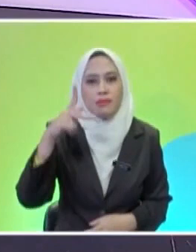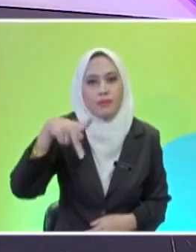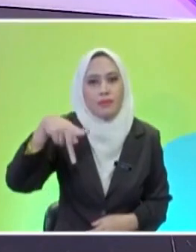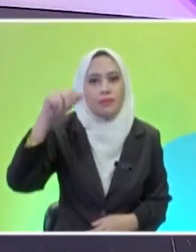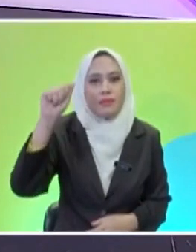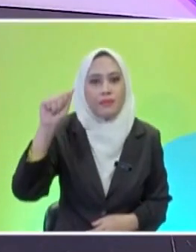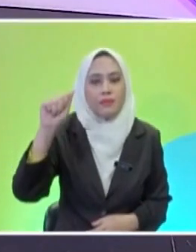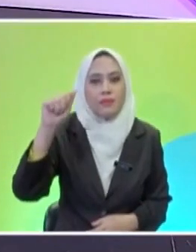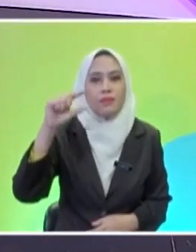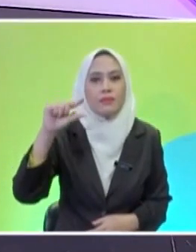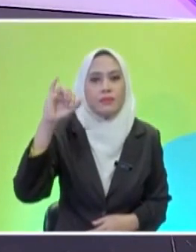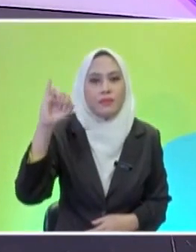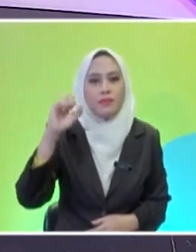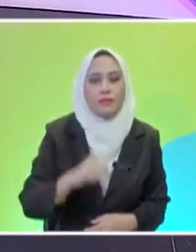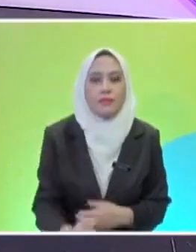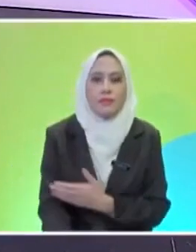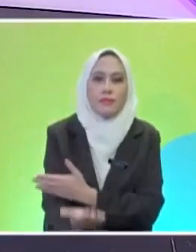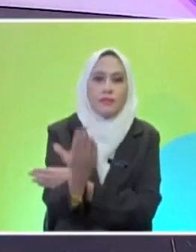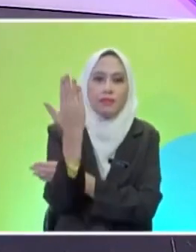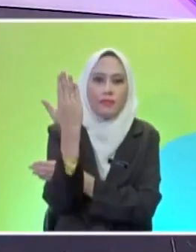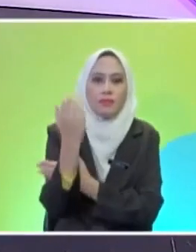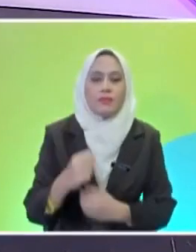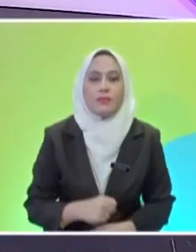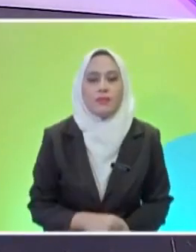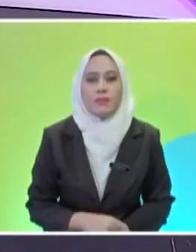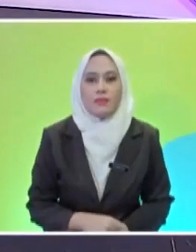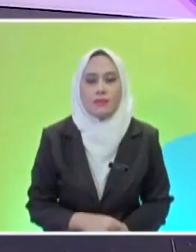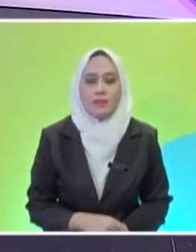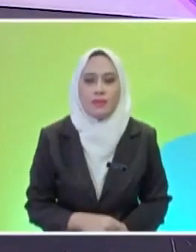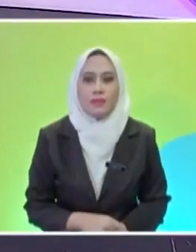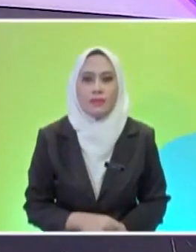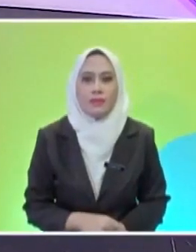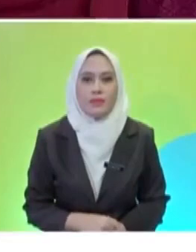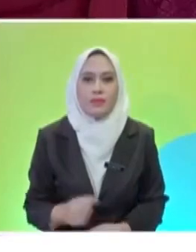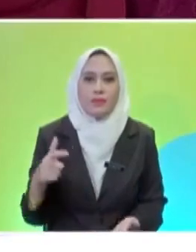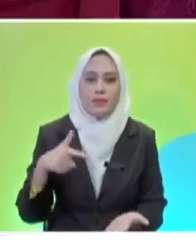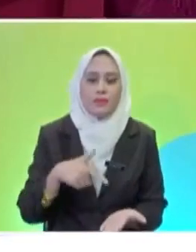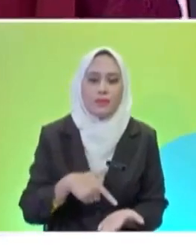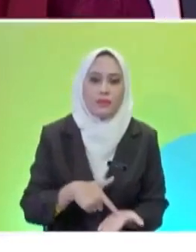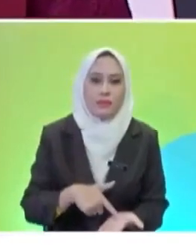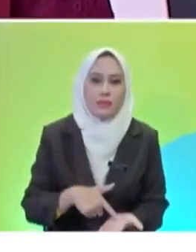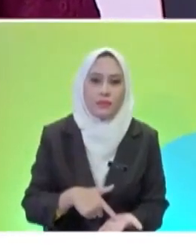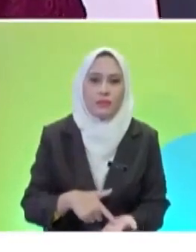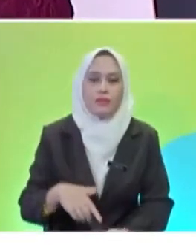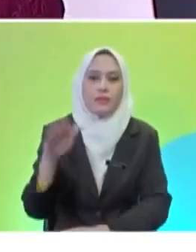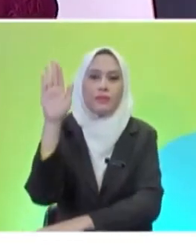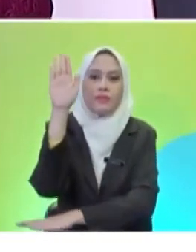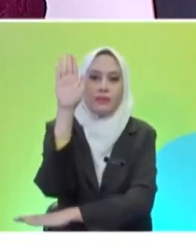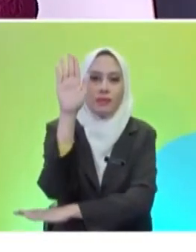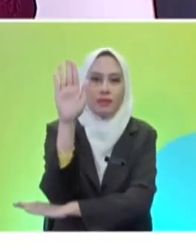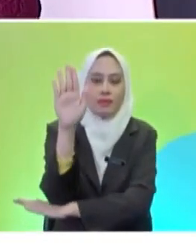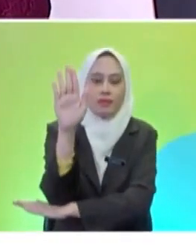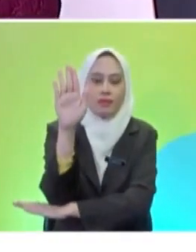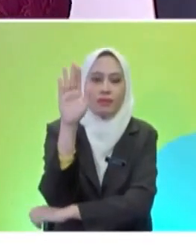Pagi. Gi. Pagi. Pagi. Pagi. Seterusnya, tengah hari. Jom kita